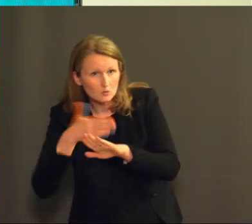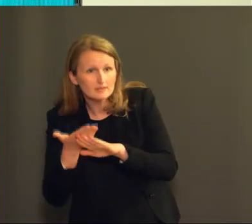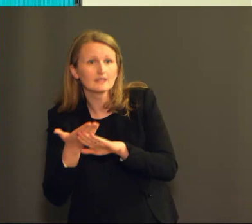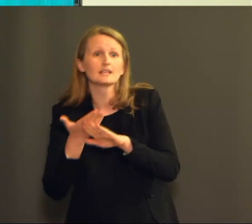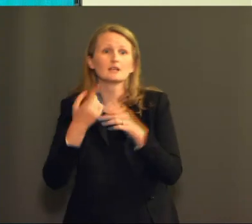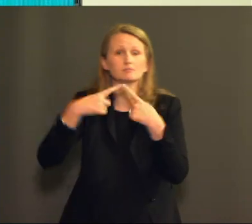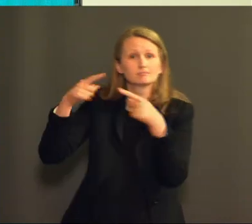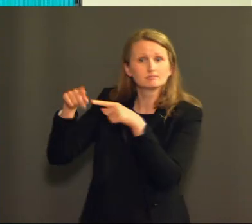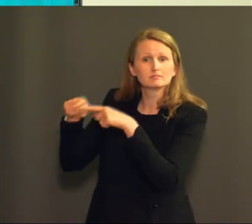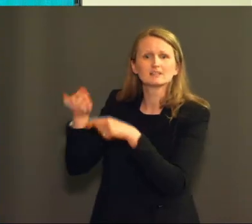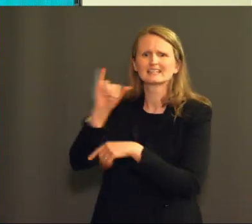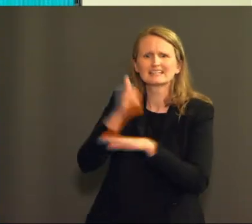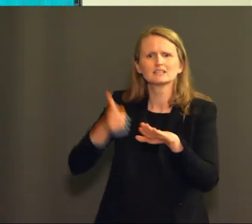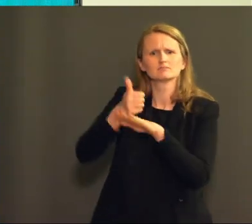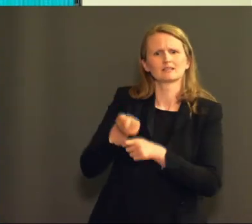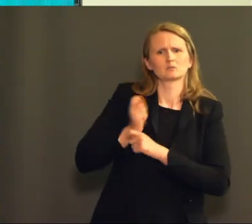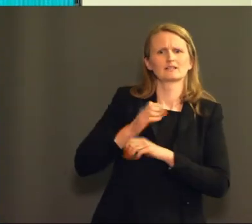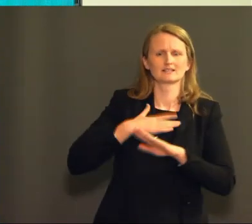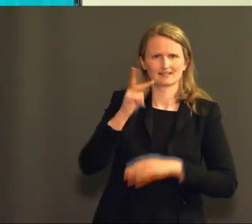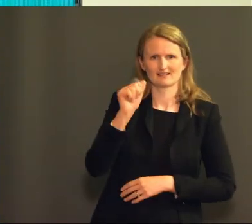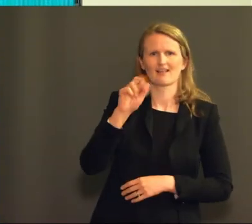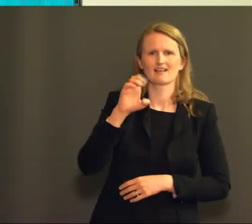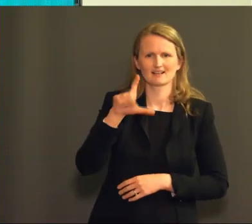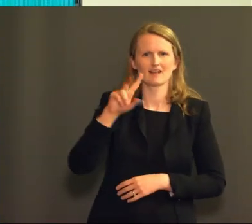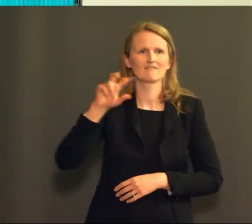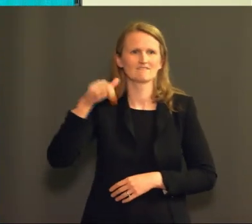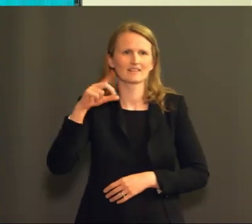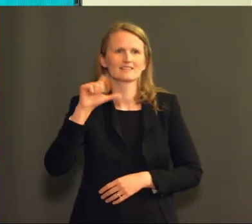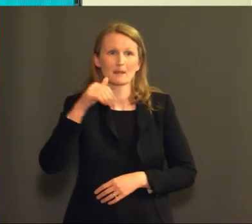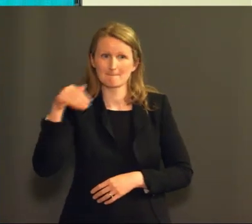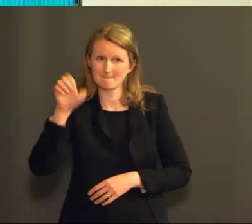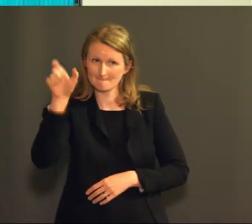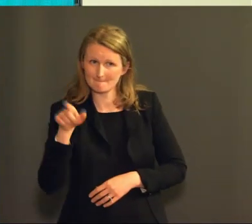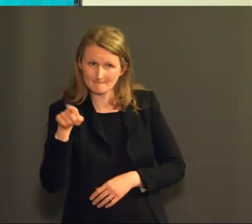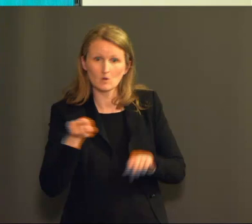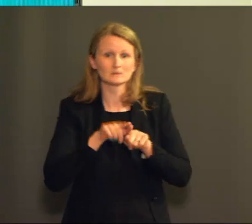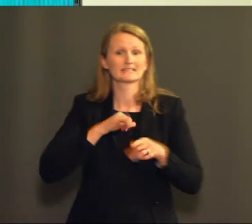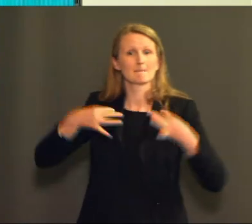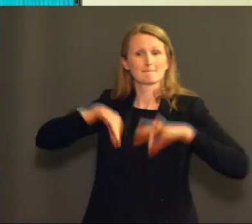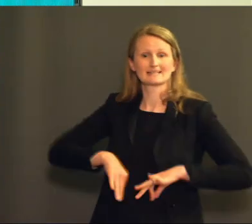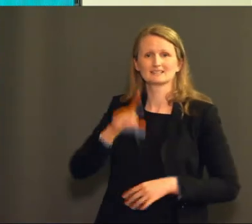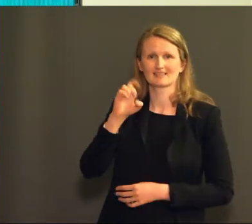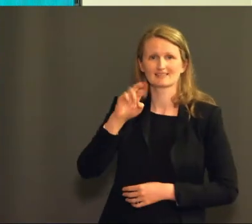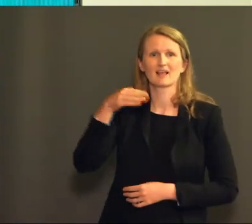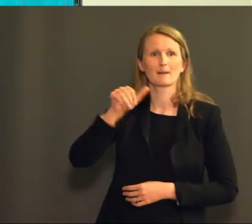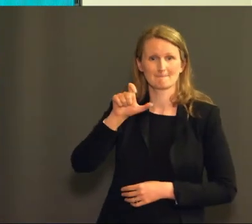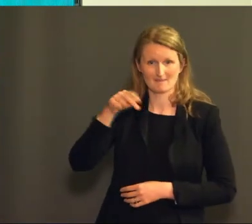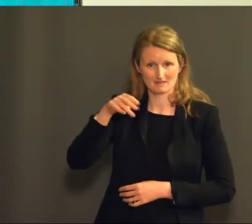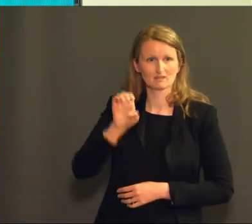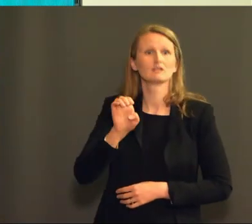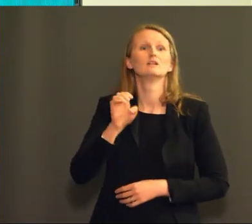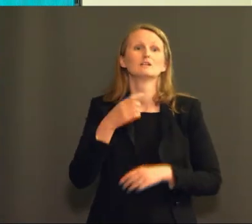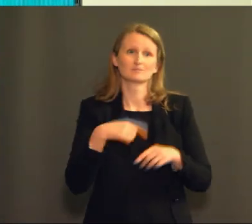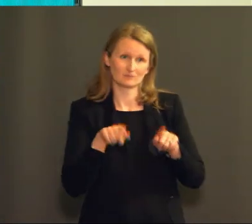collaboration avec le commissariat Corona et le ministre Dermagne, a pris les mesures nécessaires afin de renforcer ce qui